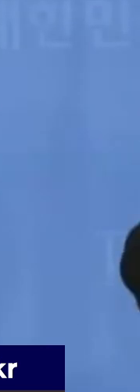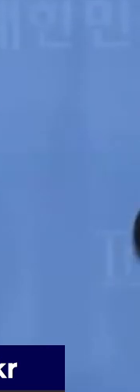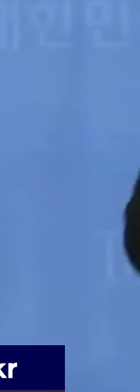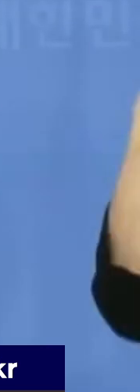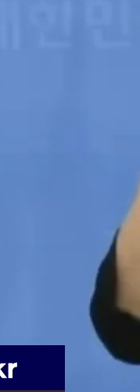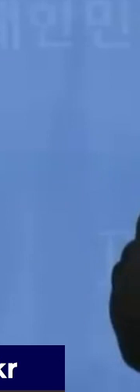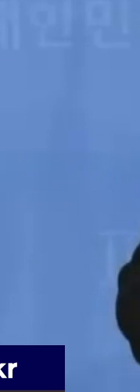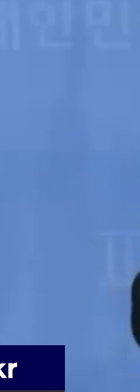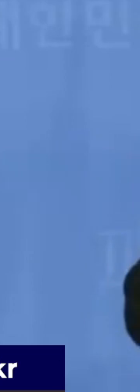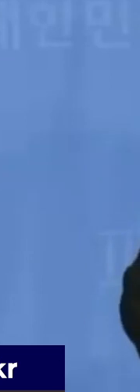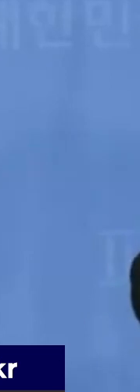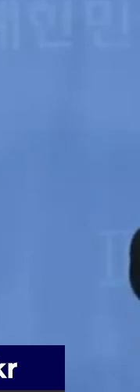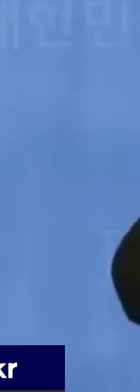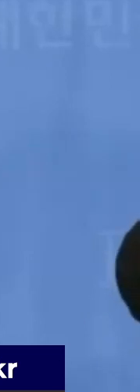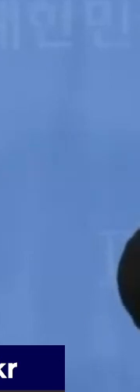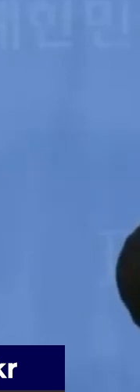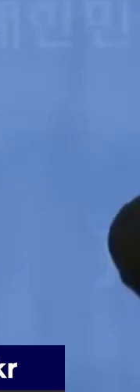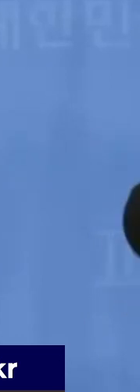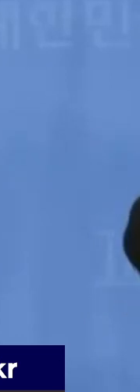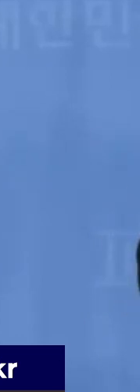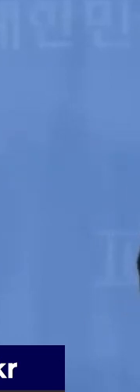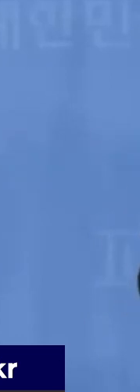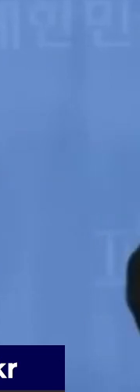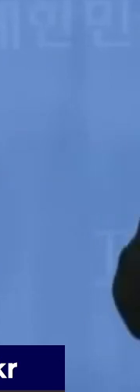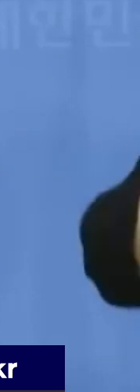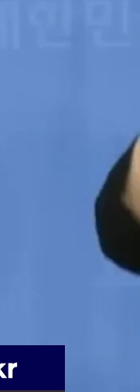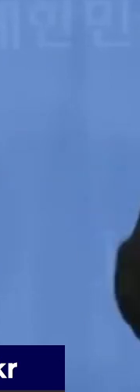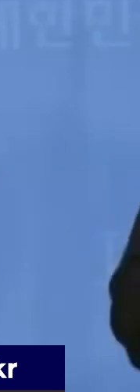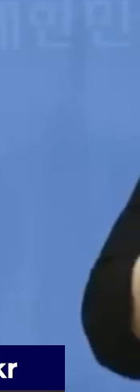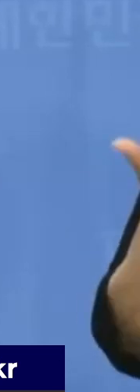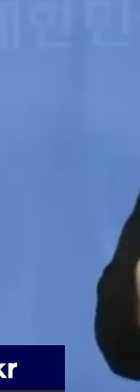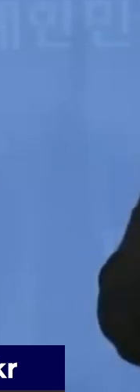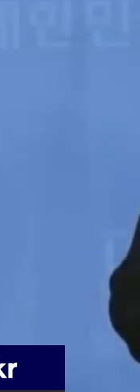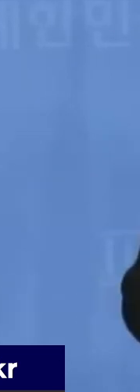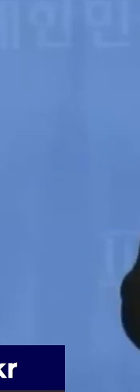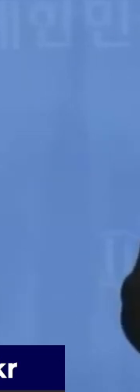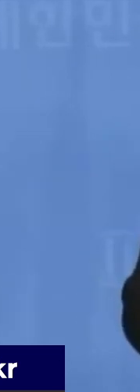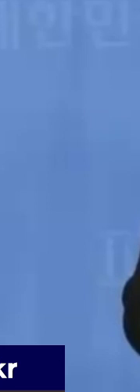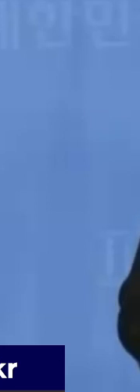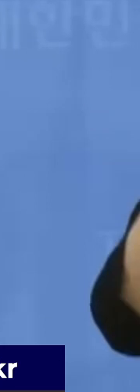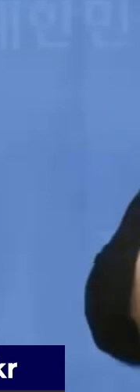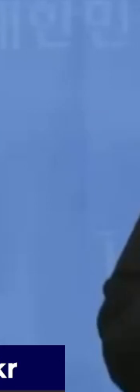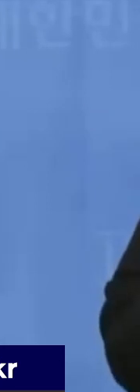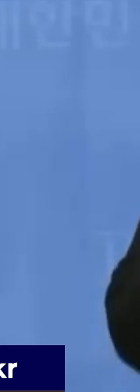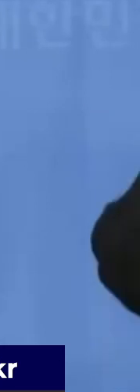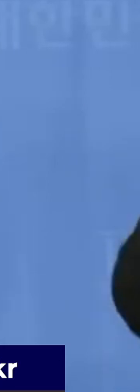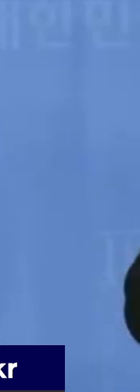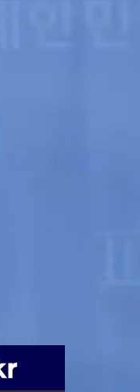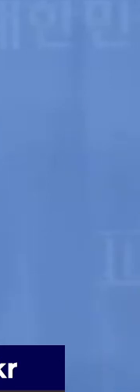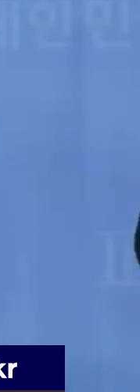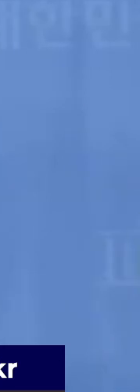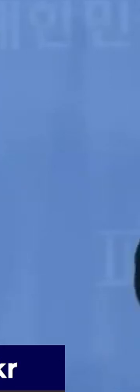하나라도 위반할 경우 고위공직자로 등용하지 않겠다고 공언한 바 있다. 그러나 언론에